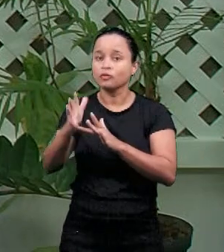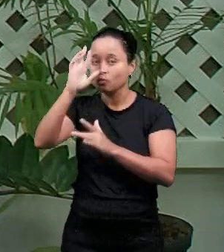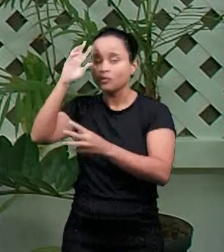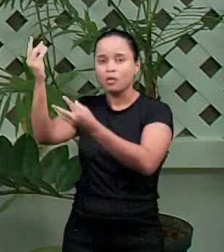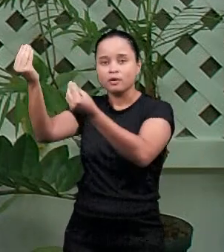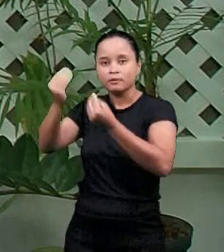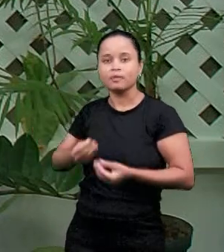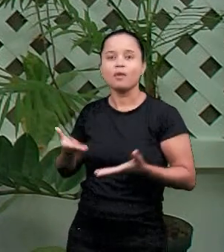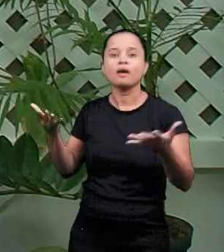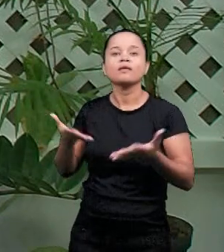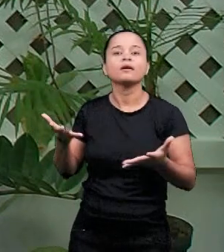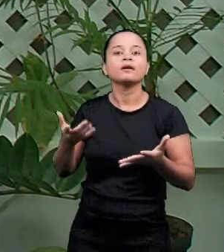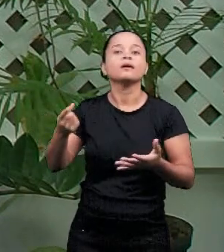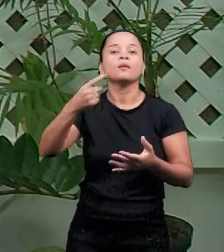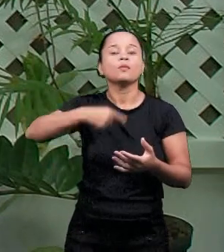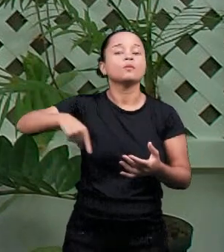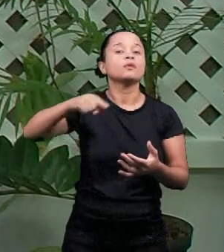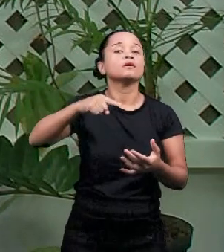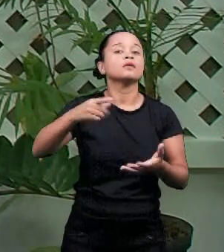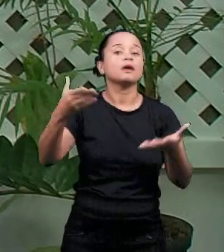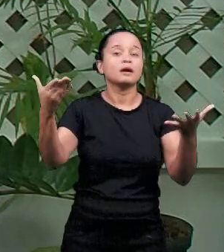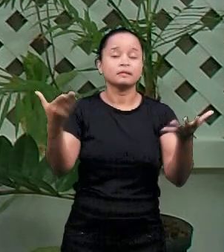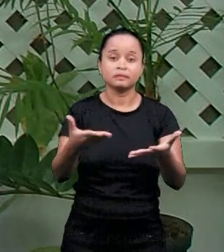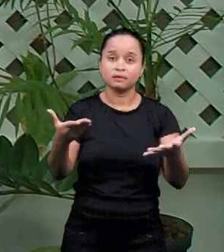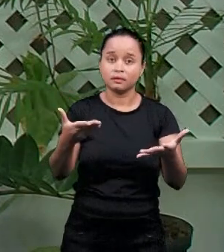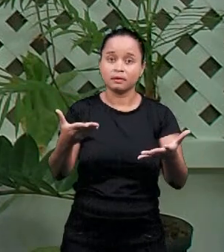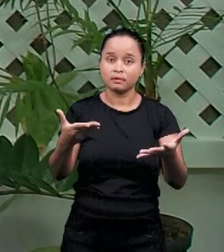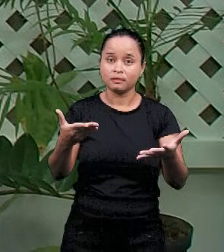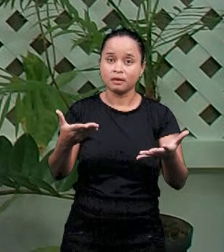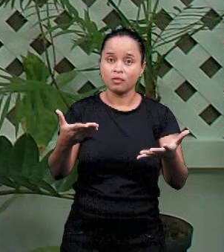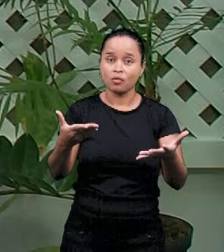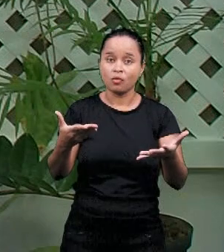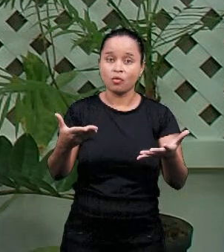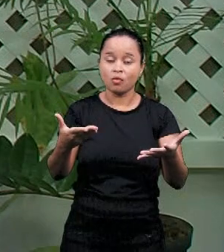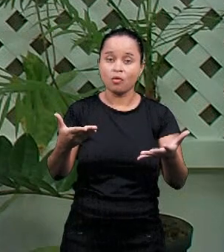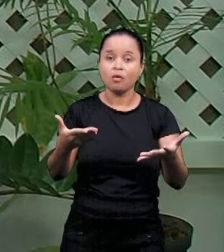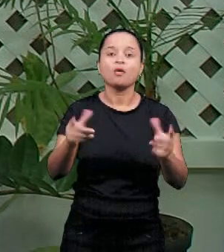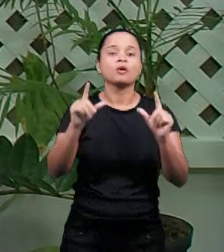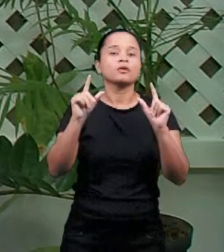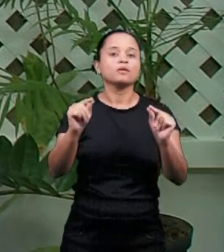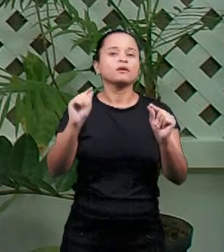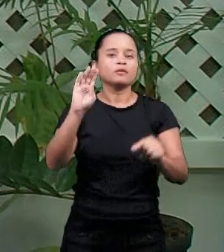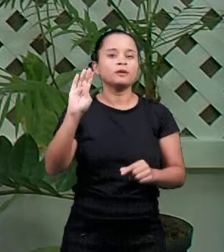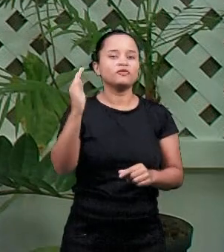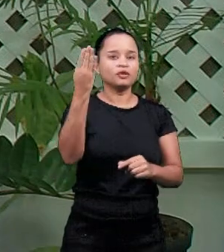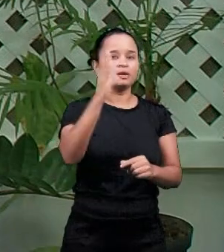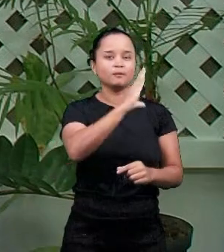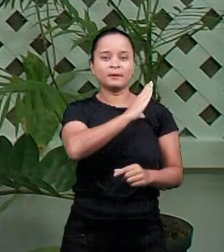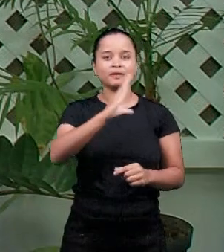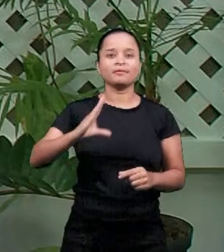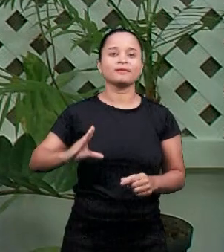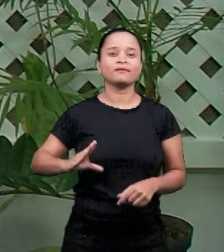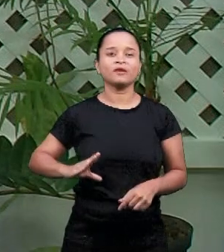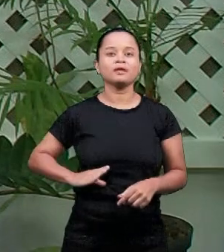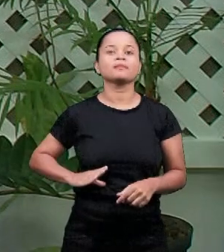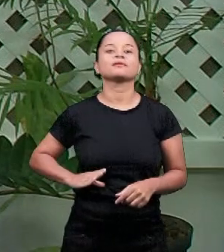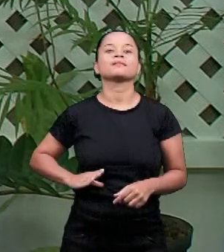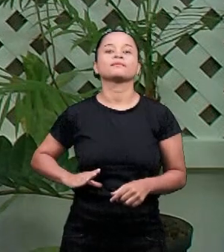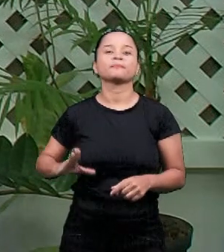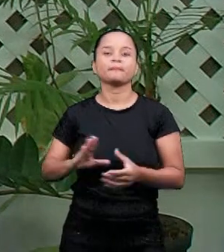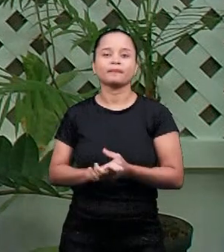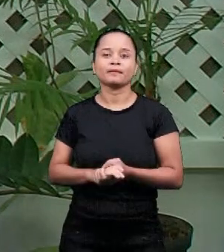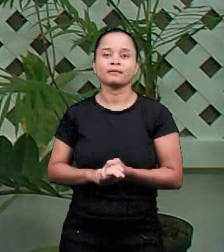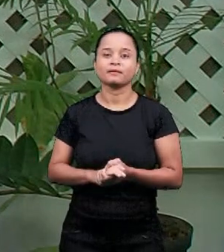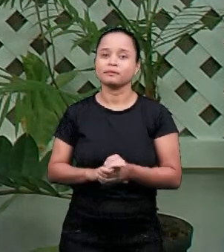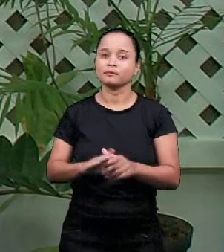pour vaincre exactement l'Antichrist. Il vient exactement en faisant le contraire de ce que le Seigneur est en train d'enseigner à son Église pour vaincre dans